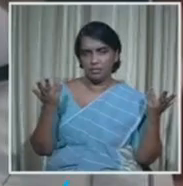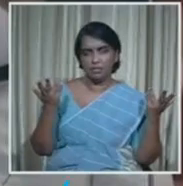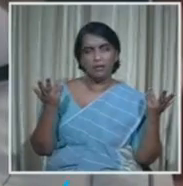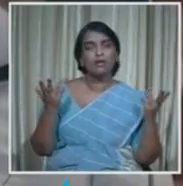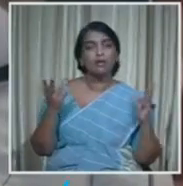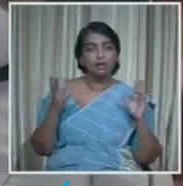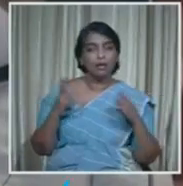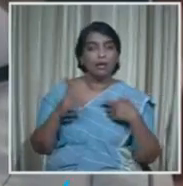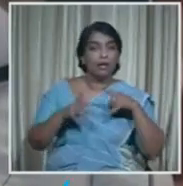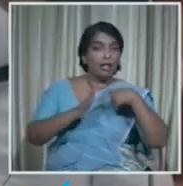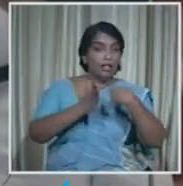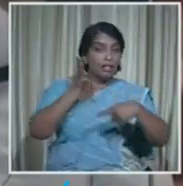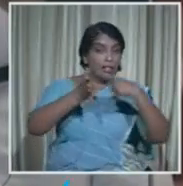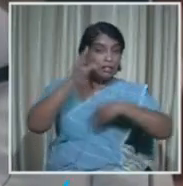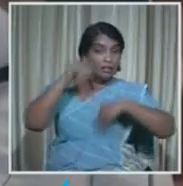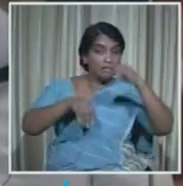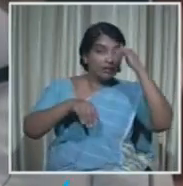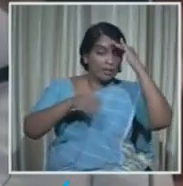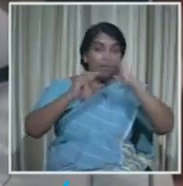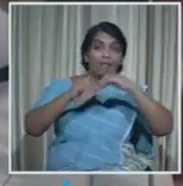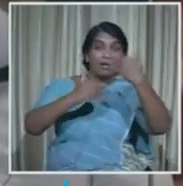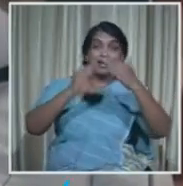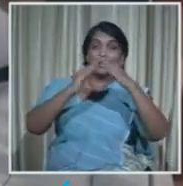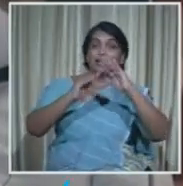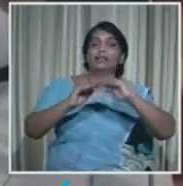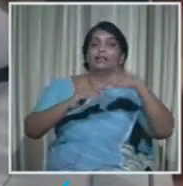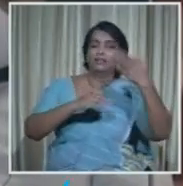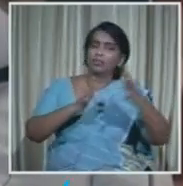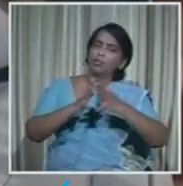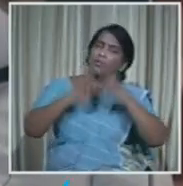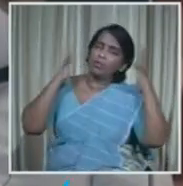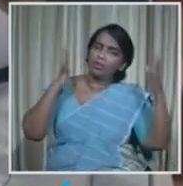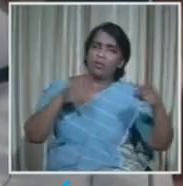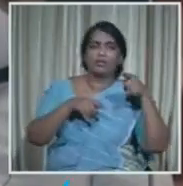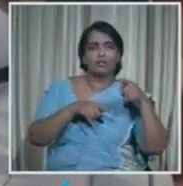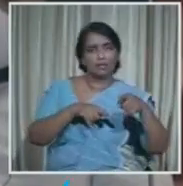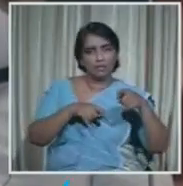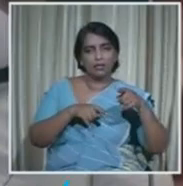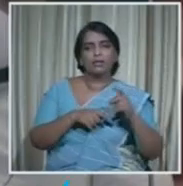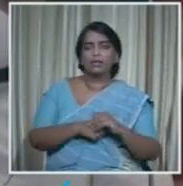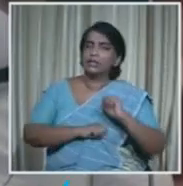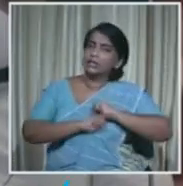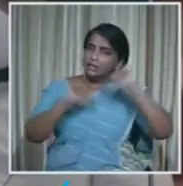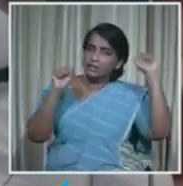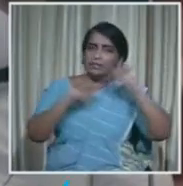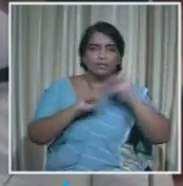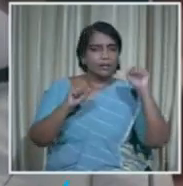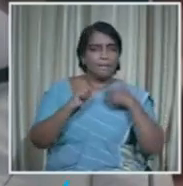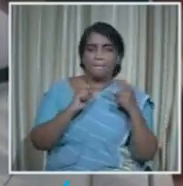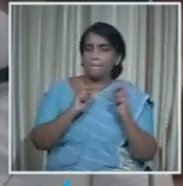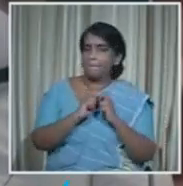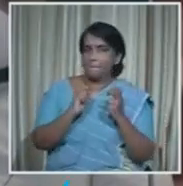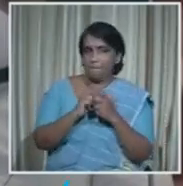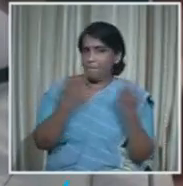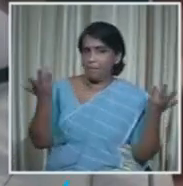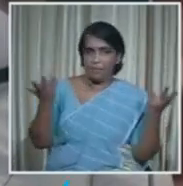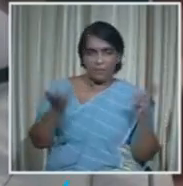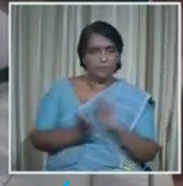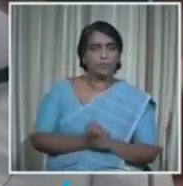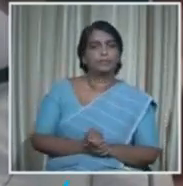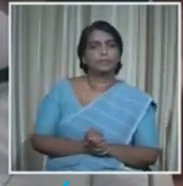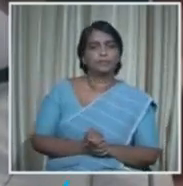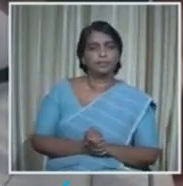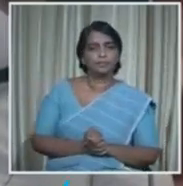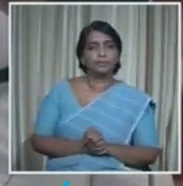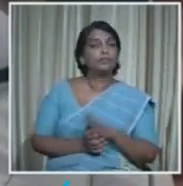අනිත් දේශපාලන නායකයන්ගේ ගෙවල් ඉස්සරහා ඕනෑ තරම් විරෝධතා පැවැත්වුවට ප්‍රශ්නයක් නැහැ.